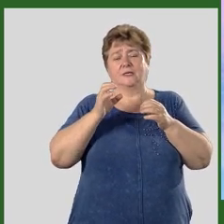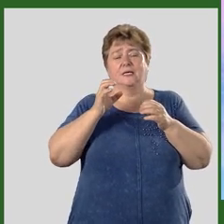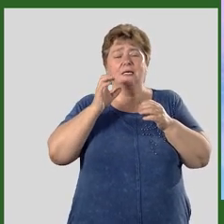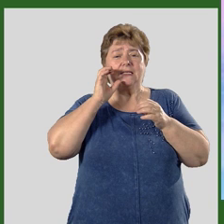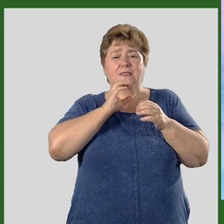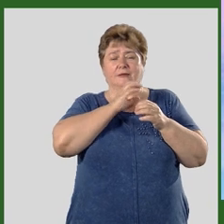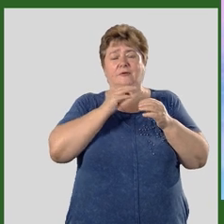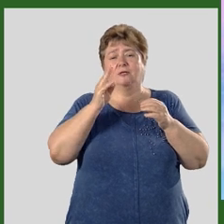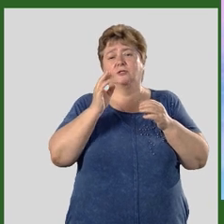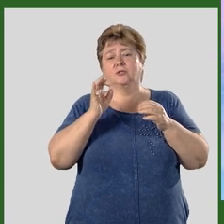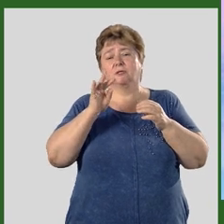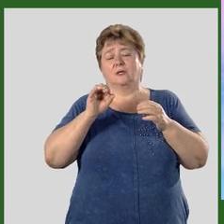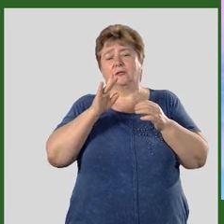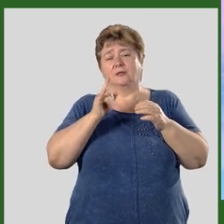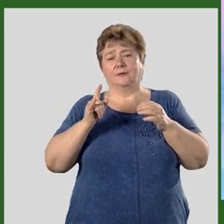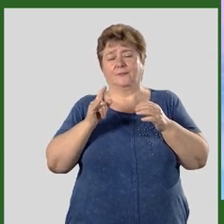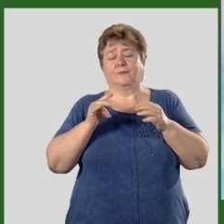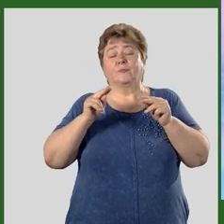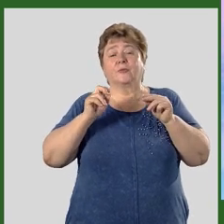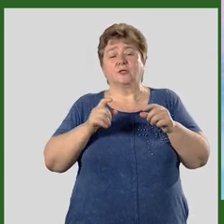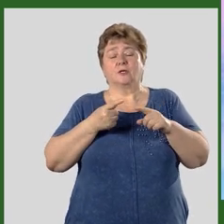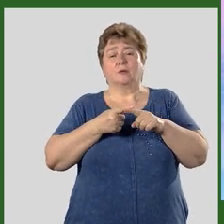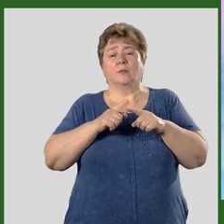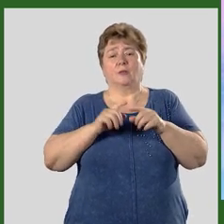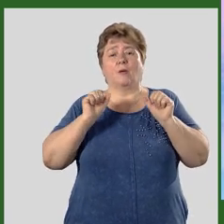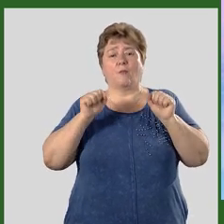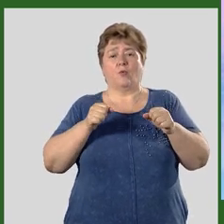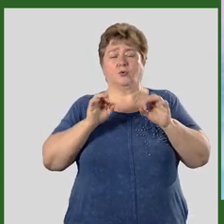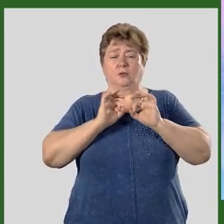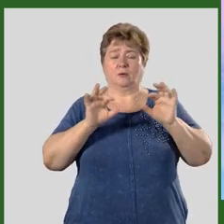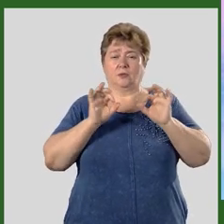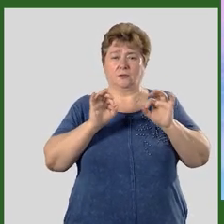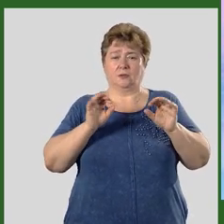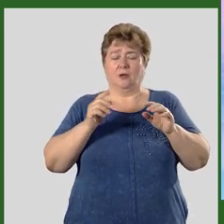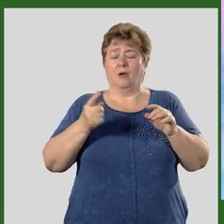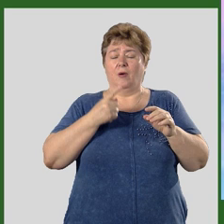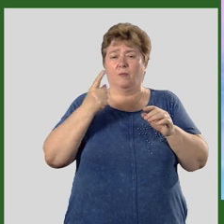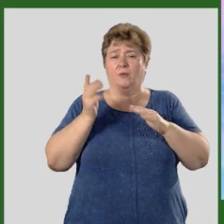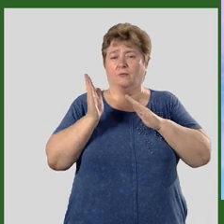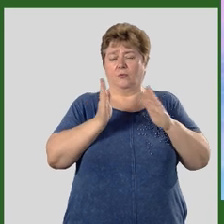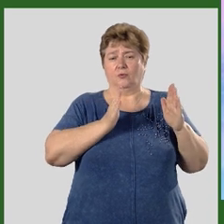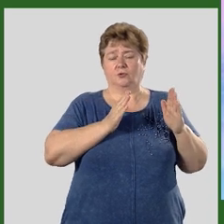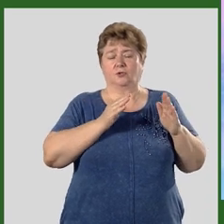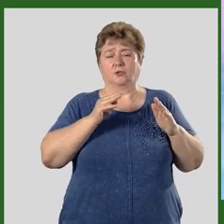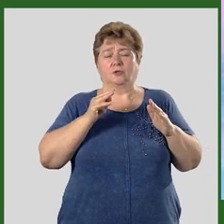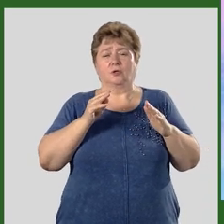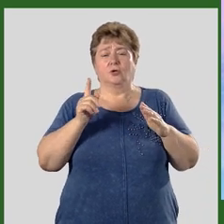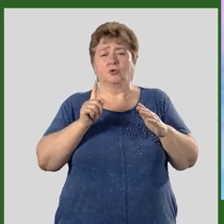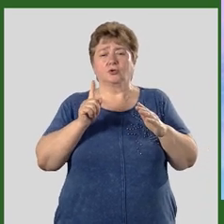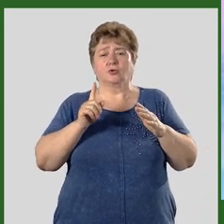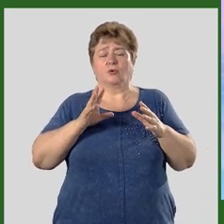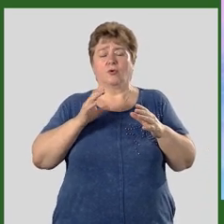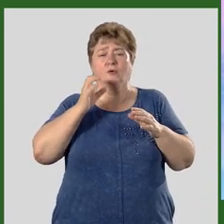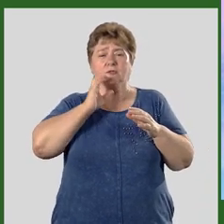северной широты. Чем это можно объяснить? В первую очередь тем, что